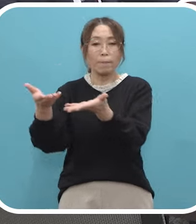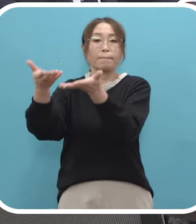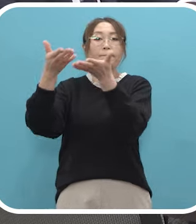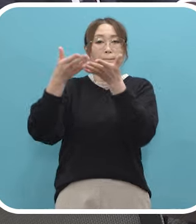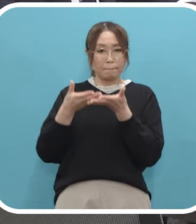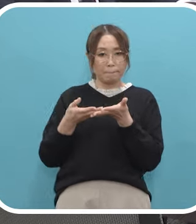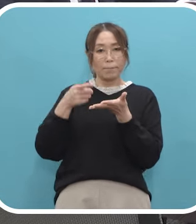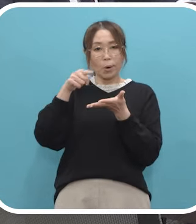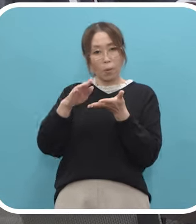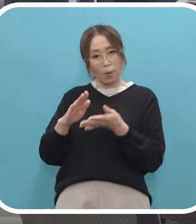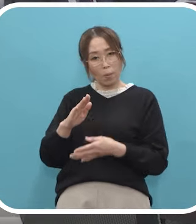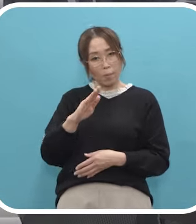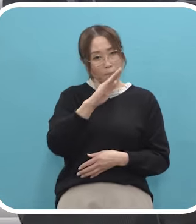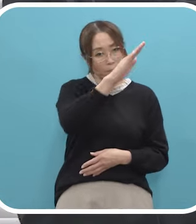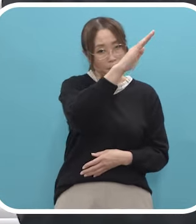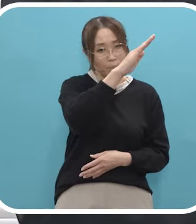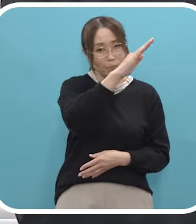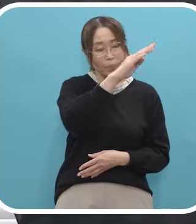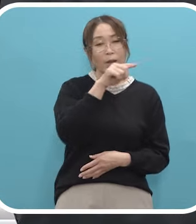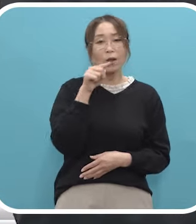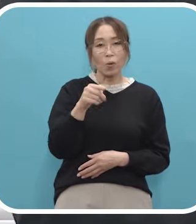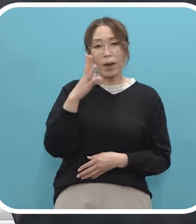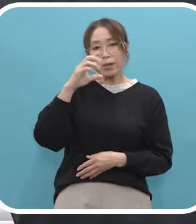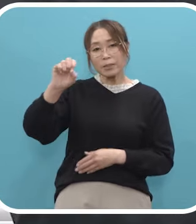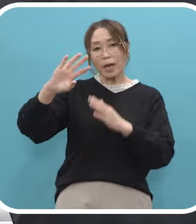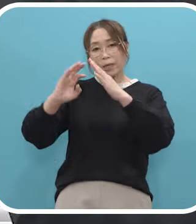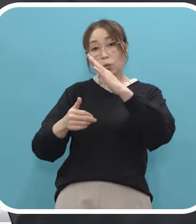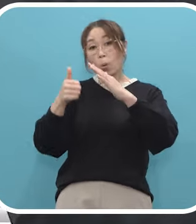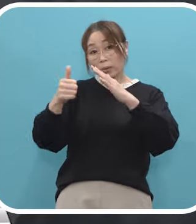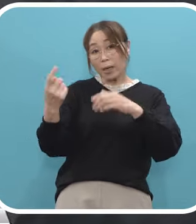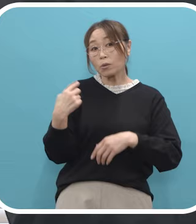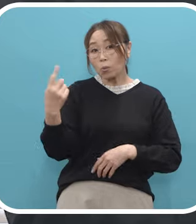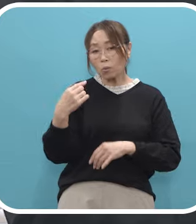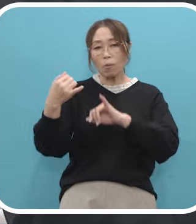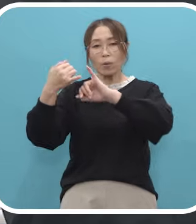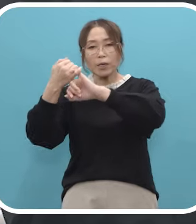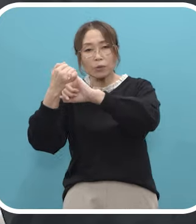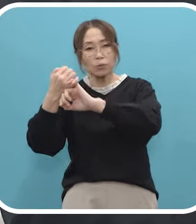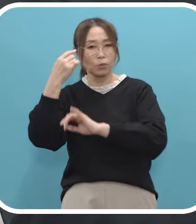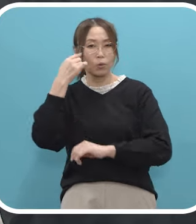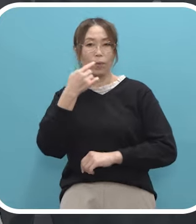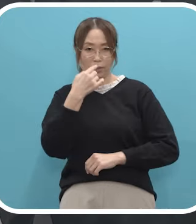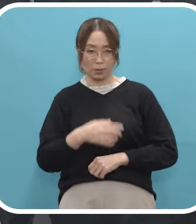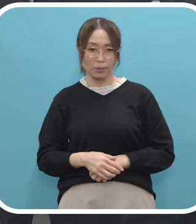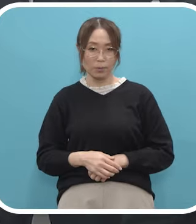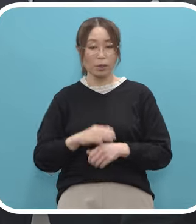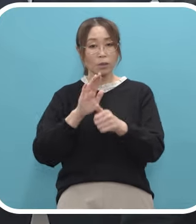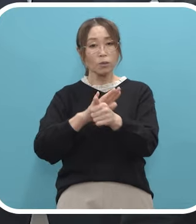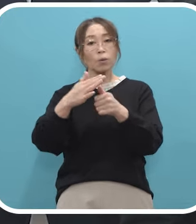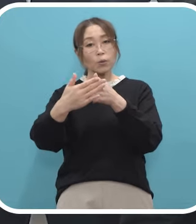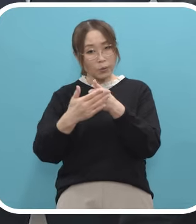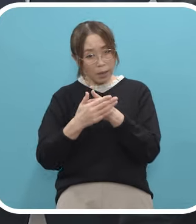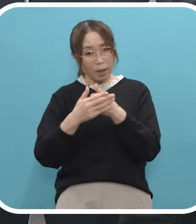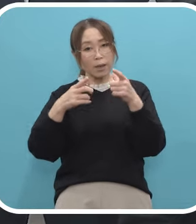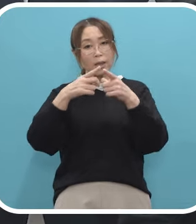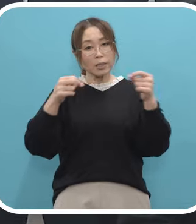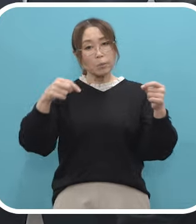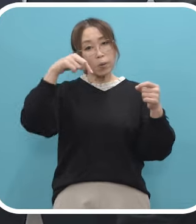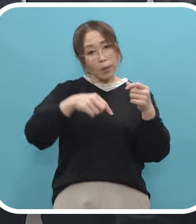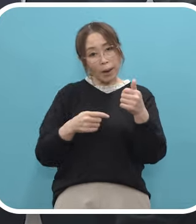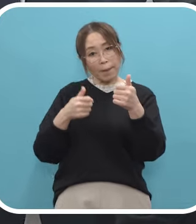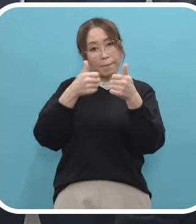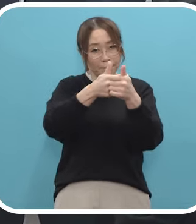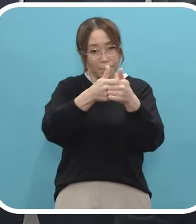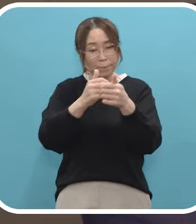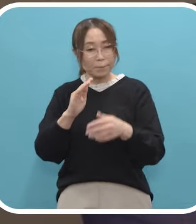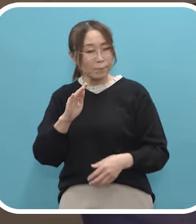い形に膨らましていく、そこが斉藤さんとの約束だと思ってるんで、協力しながら日本の中